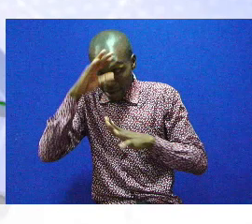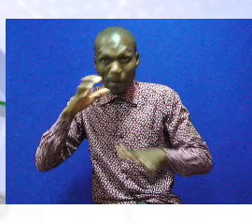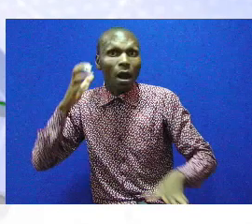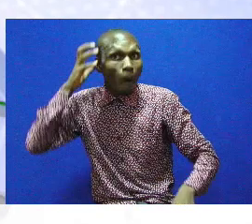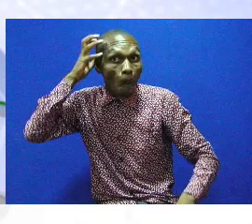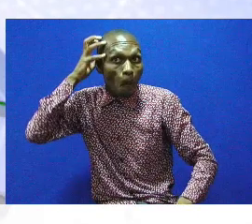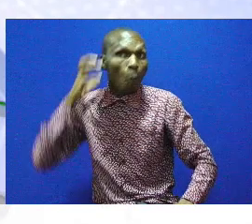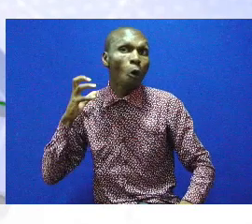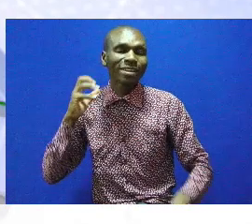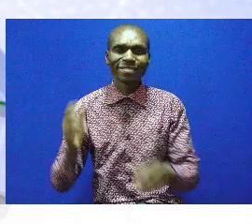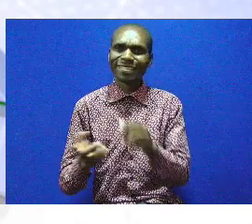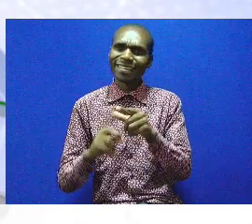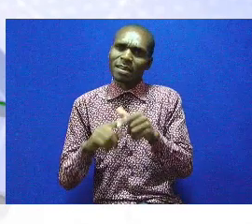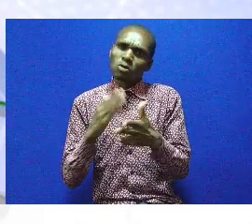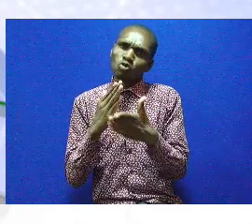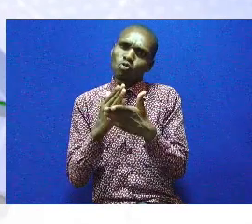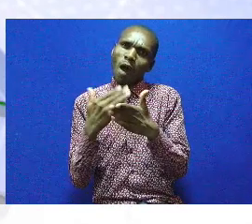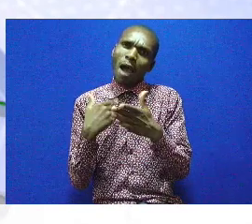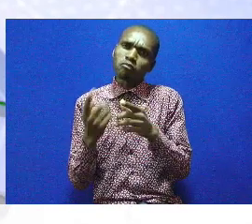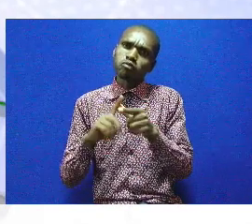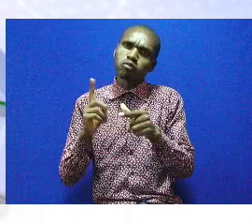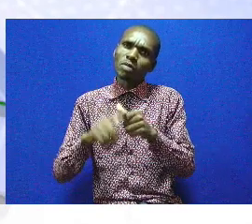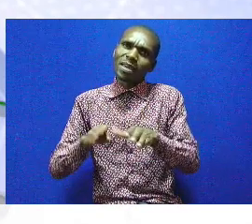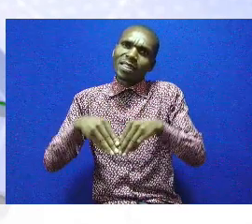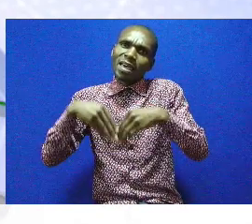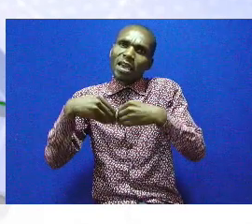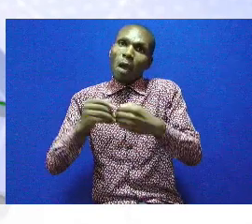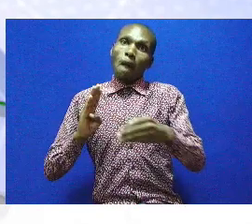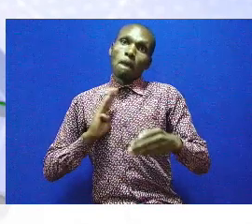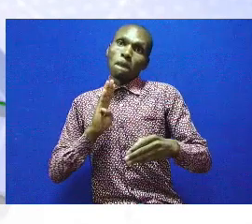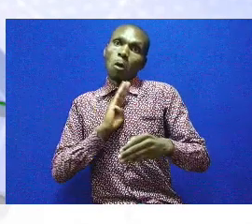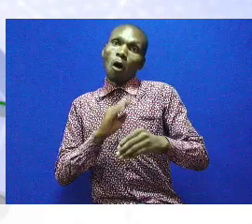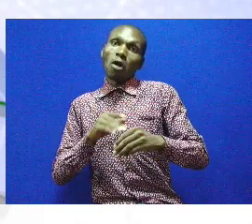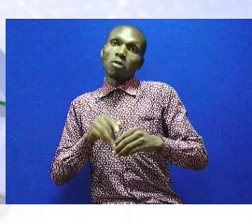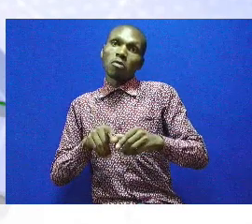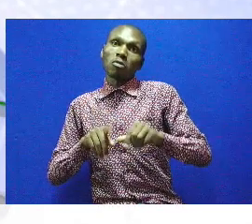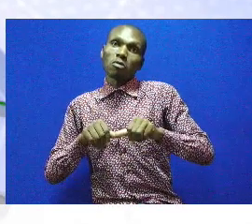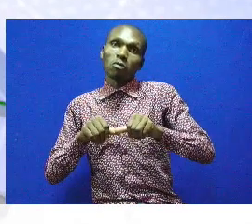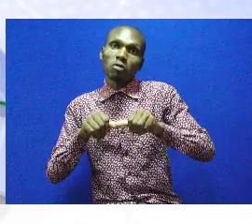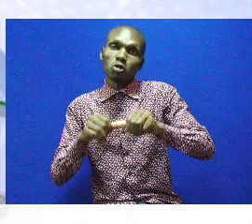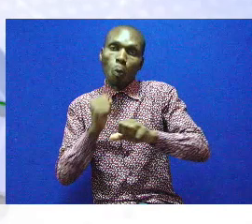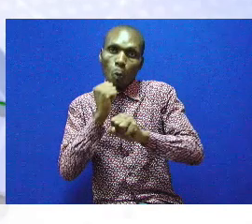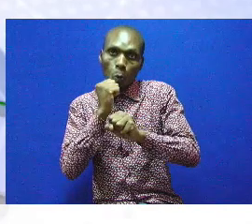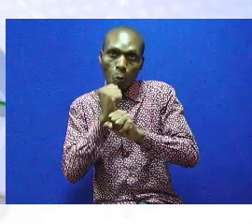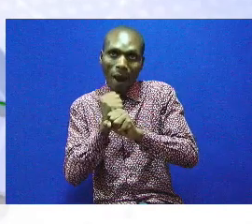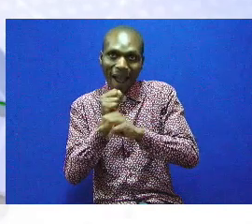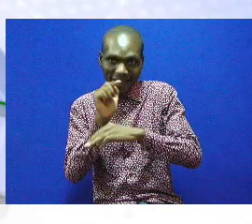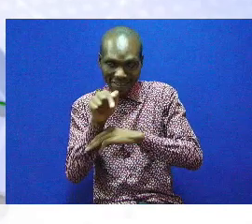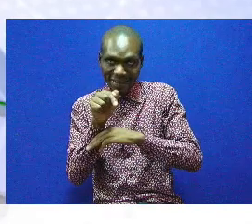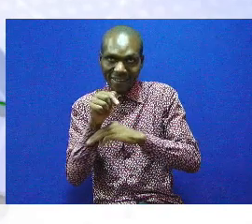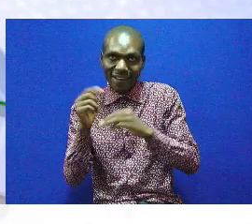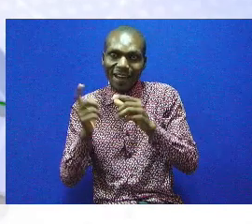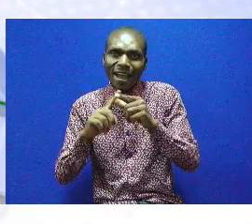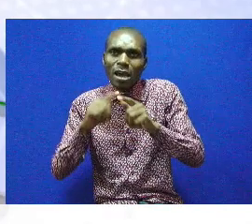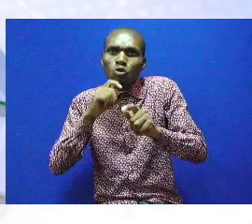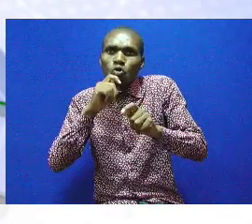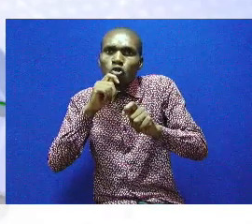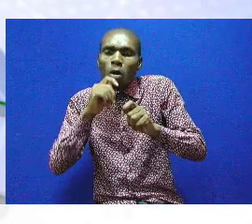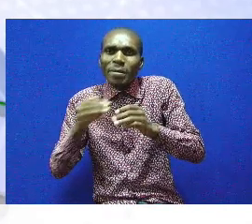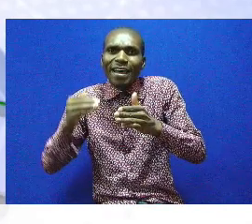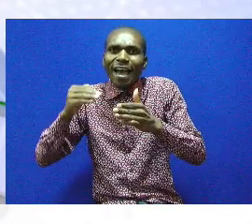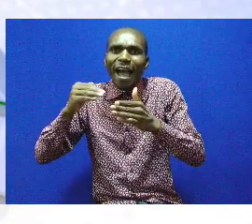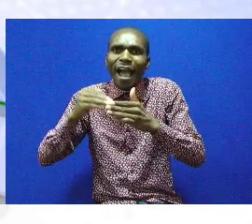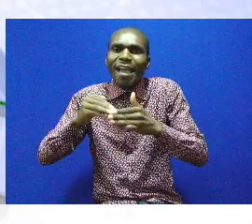Paul Simbarati abaga kwa e board eyo okoboko eligo chakabene emirimo yabo okwana ni go babere